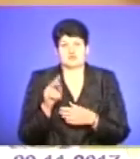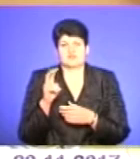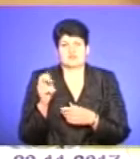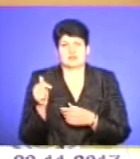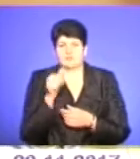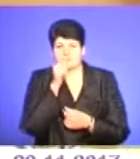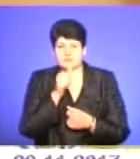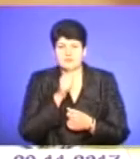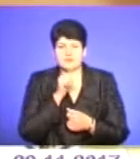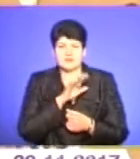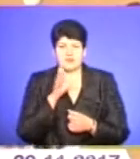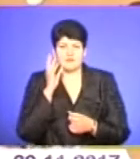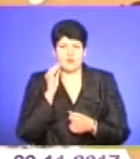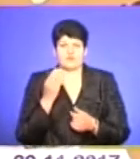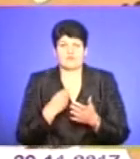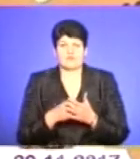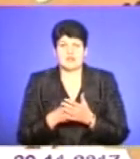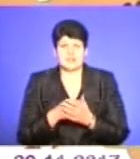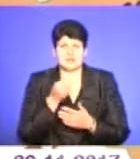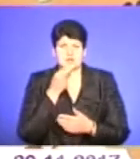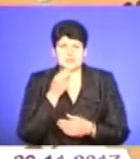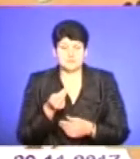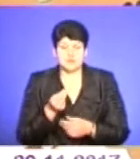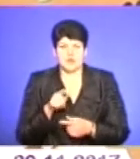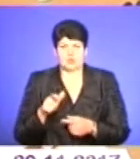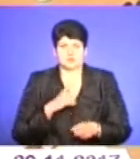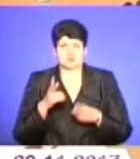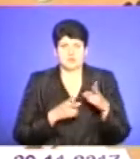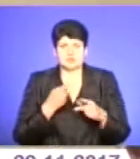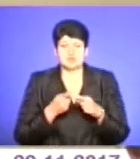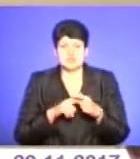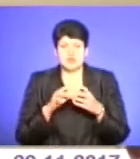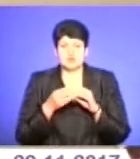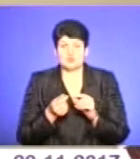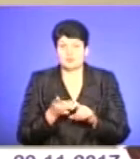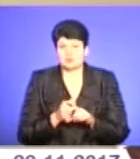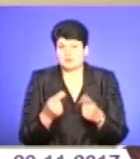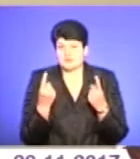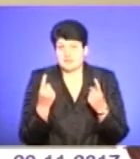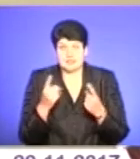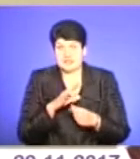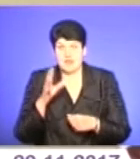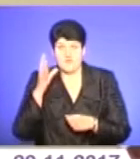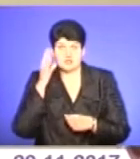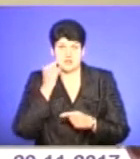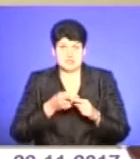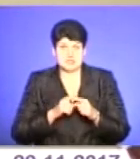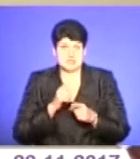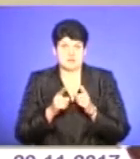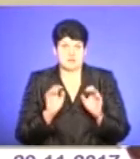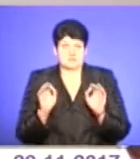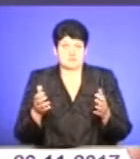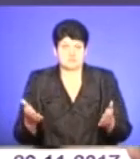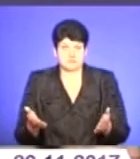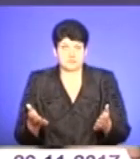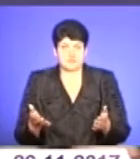гривень на місяць, не враховуючи вартості за харчування. Люди скаржаться, що ця сума надто велика і взагалі не вважають такі зміни доцільними.